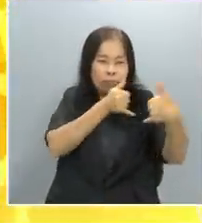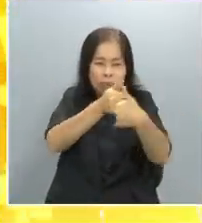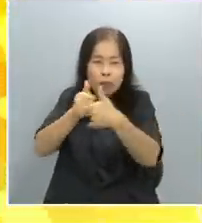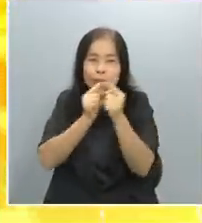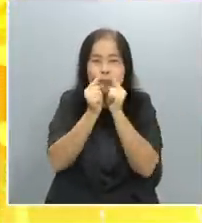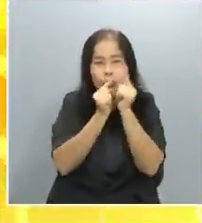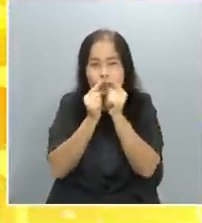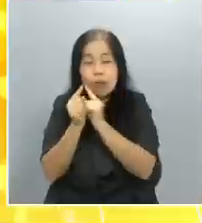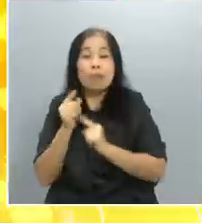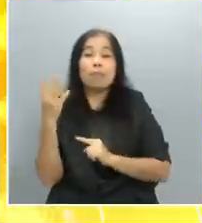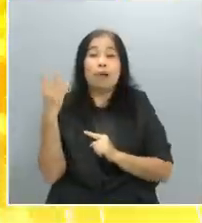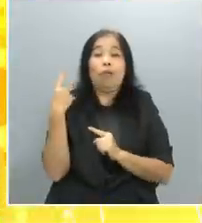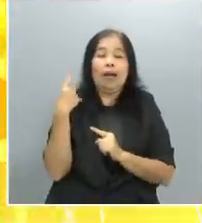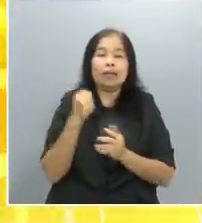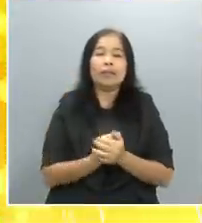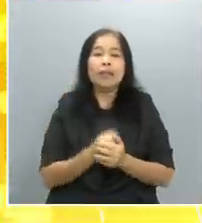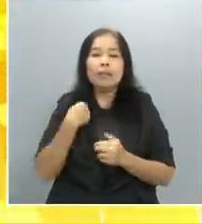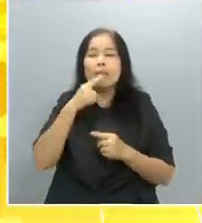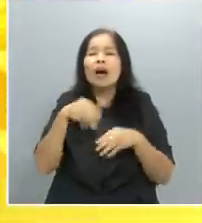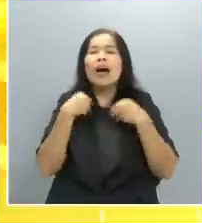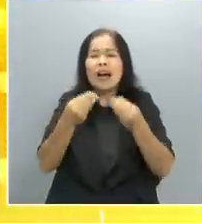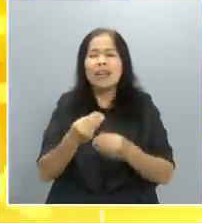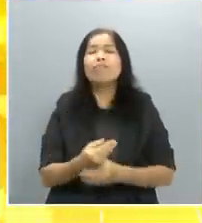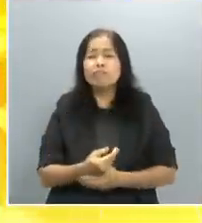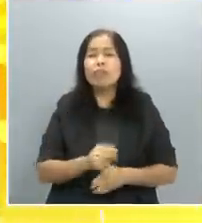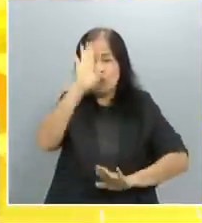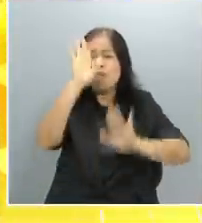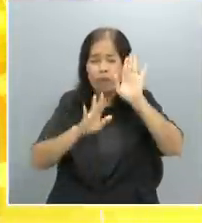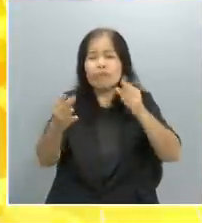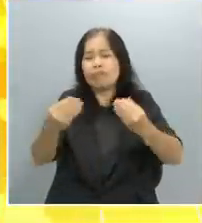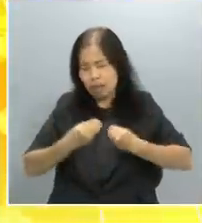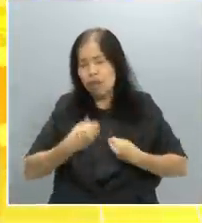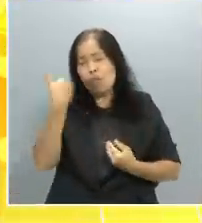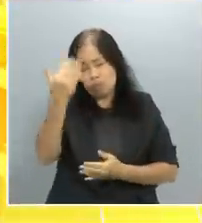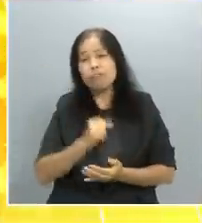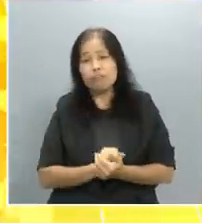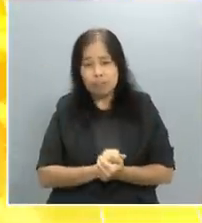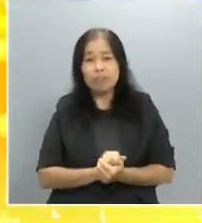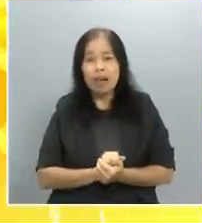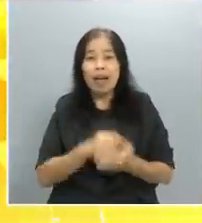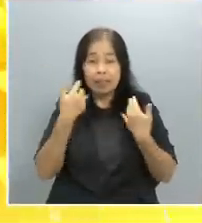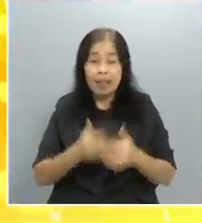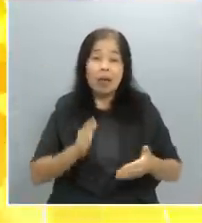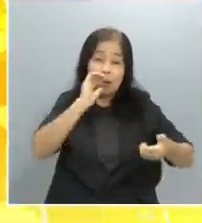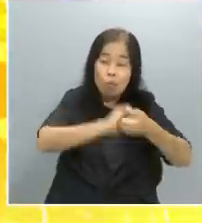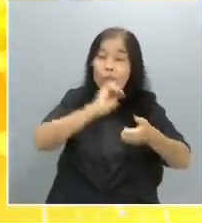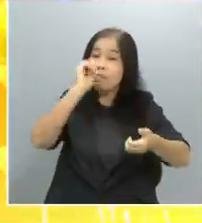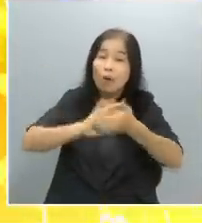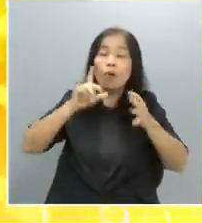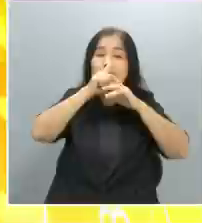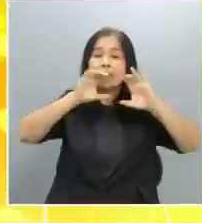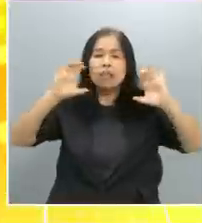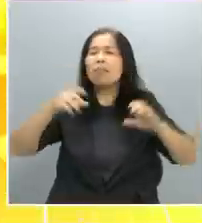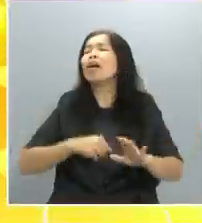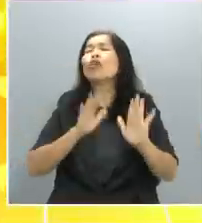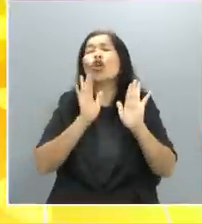ยเมื่อวานที่จะบอกให้แสดงตัวมาโหวตให้แคนดิเดตเพื่อไทยก่อนส่วนรวมรัฐบาลหรือตั้งรัฐบาลค่อยว่